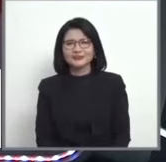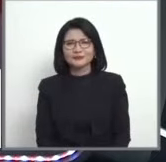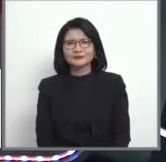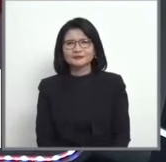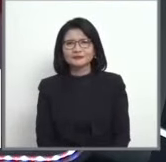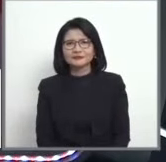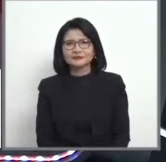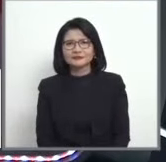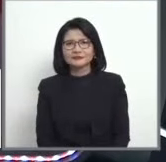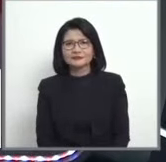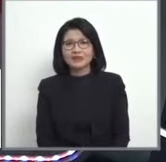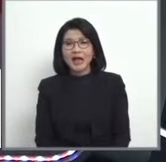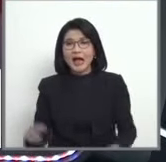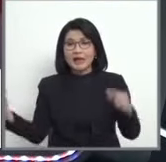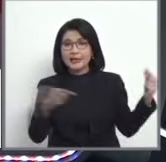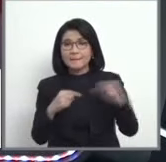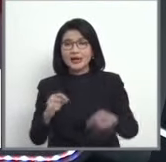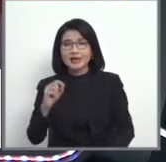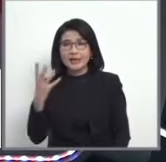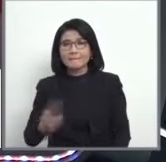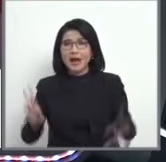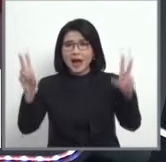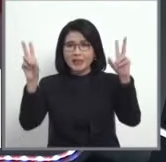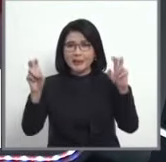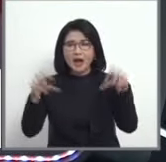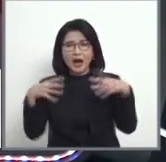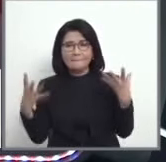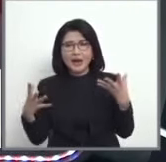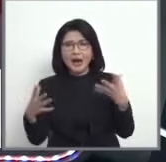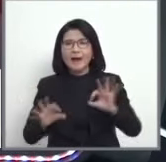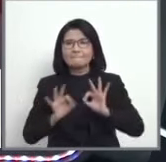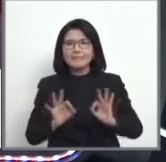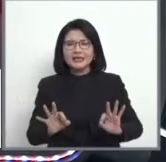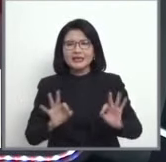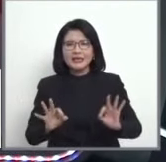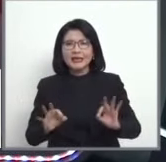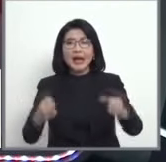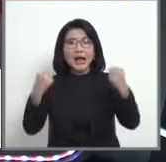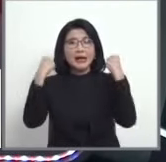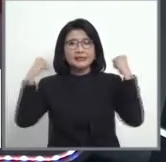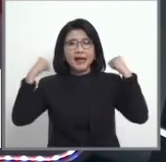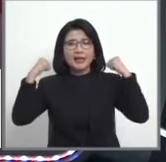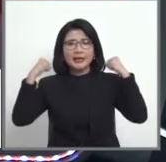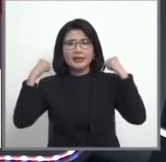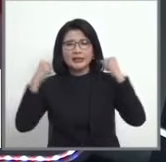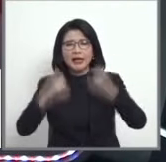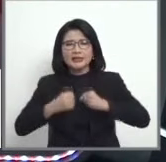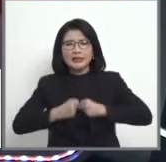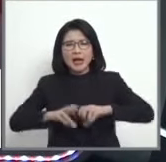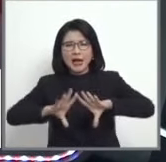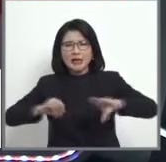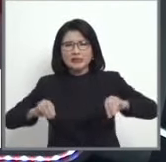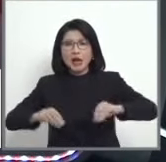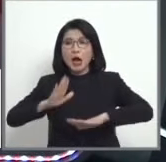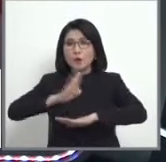hadirin sekalian pada debat kelima ini tema yang diangkat adalah pendidikan kesehatan Ketenagakerjaan